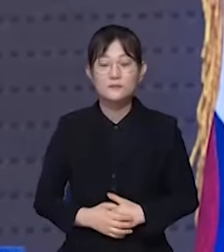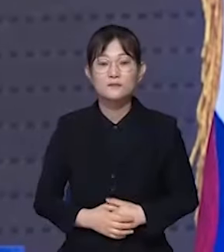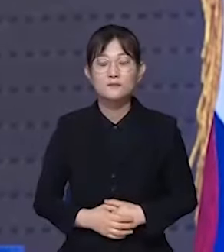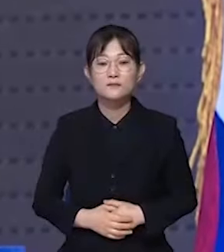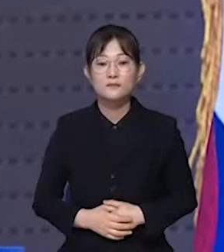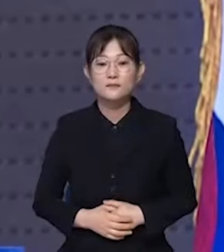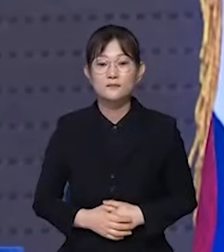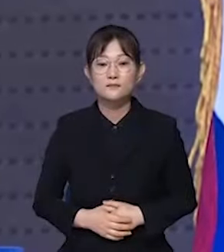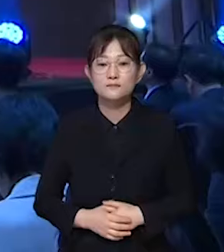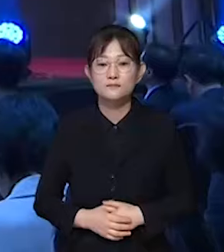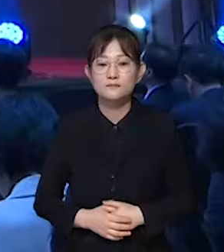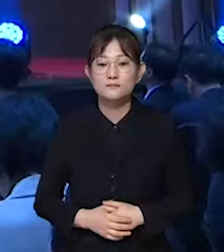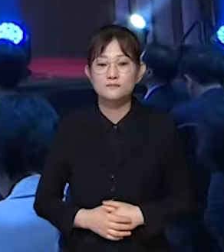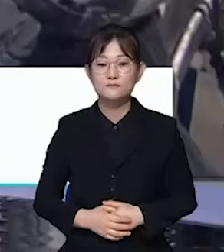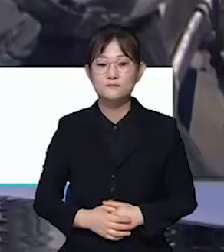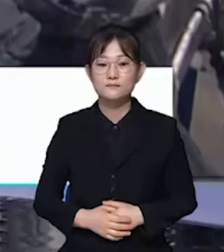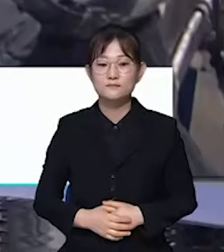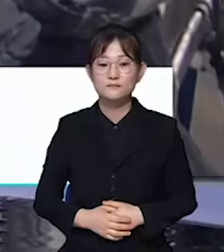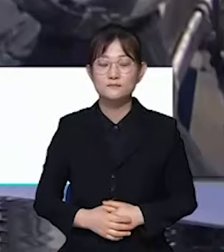있습니다.